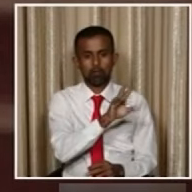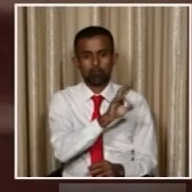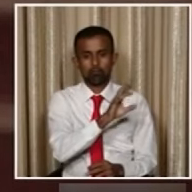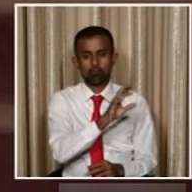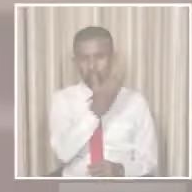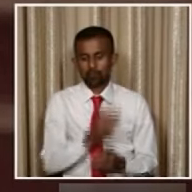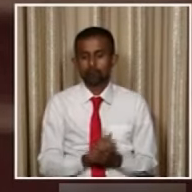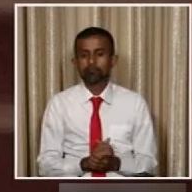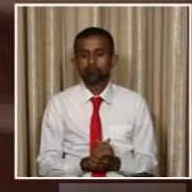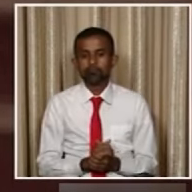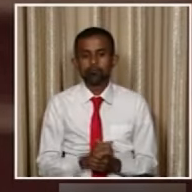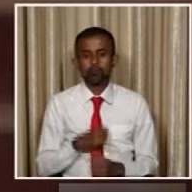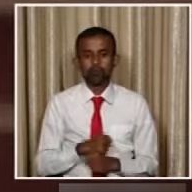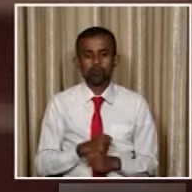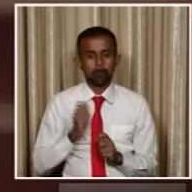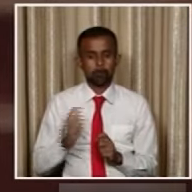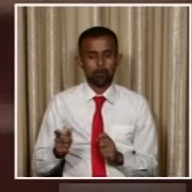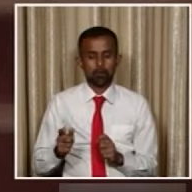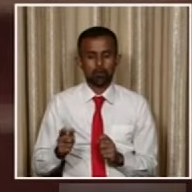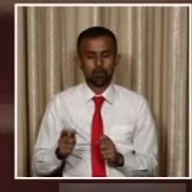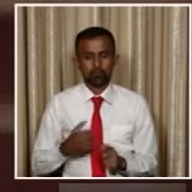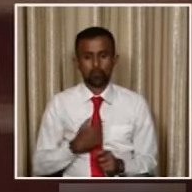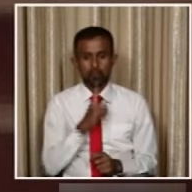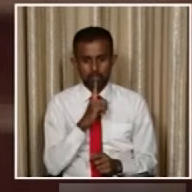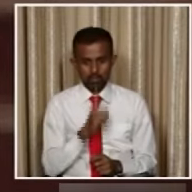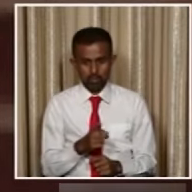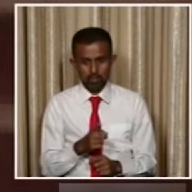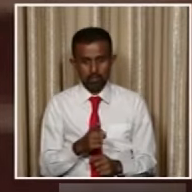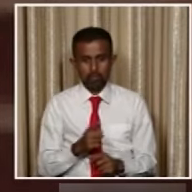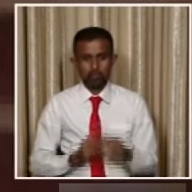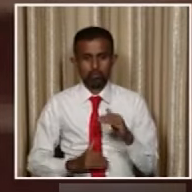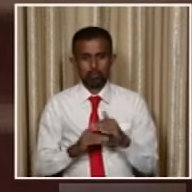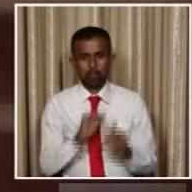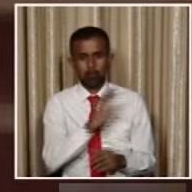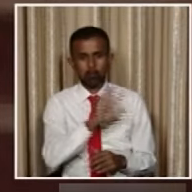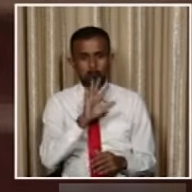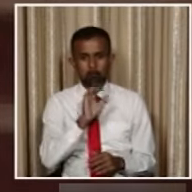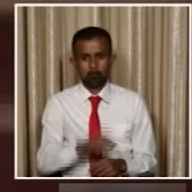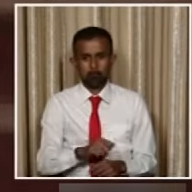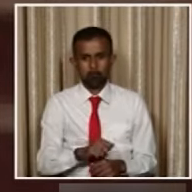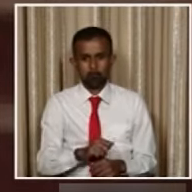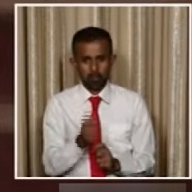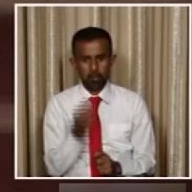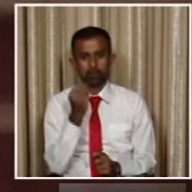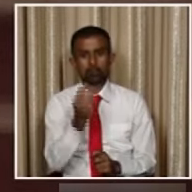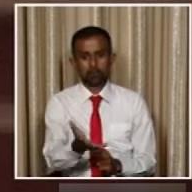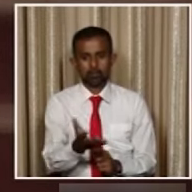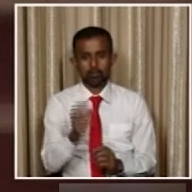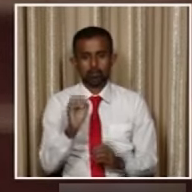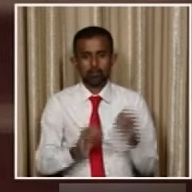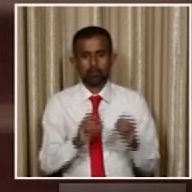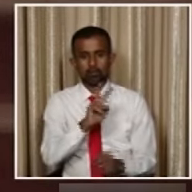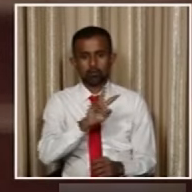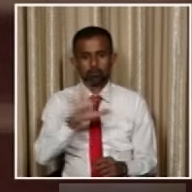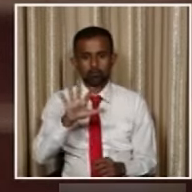4725ක් වැඩි කරගන්න රාජ්‍ය සේවක වැටුප අපි කියන අවම වශයෙන් 55000ක අවම වැටුපක් දීලා 24%ක